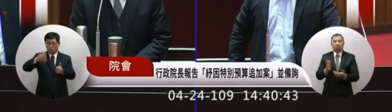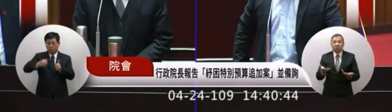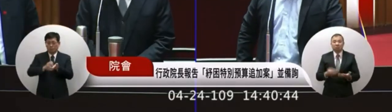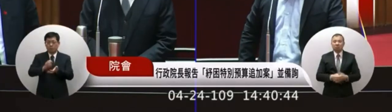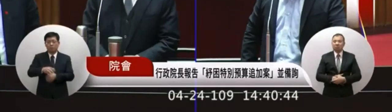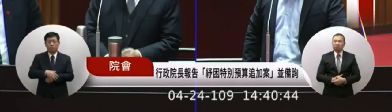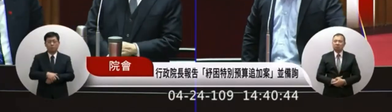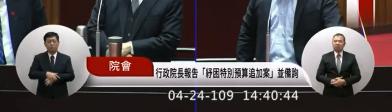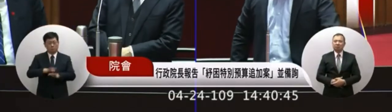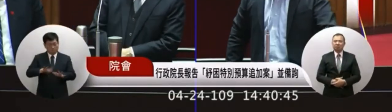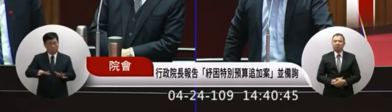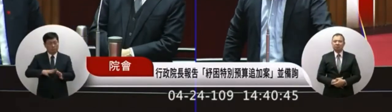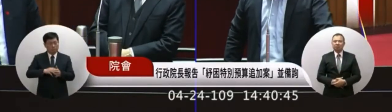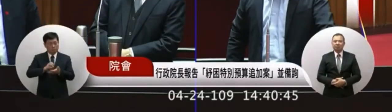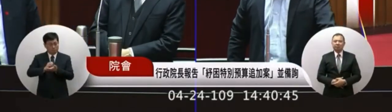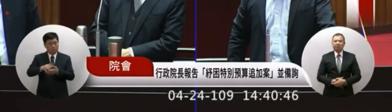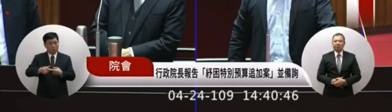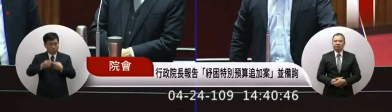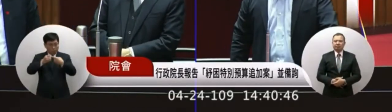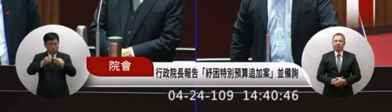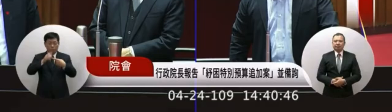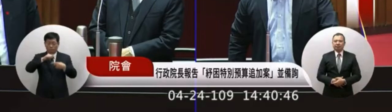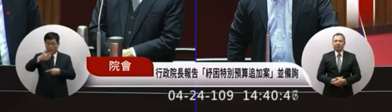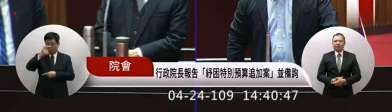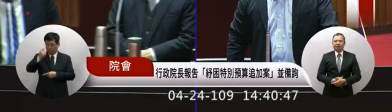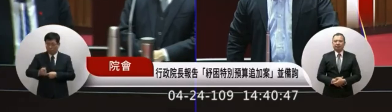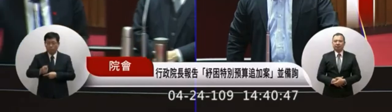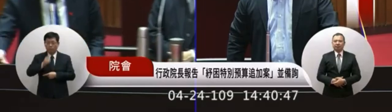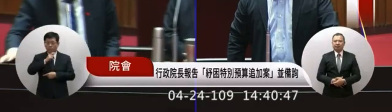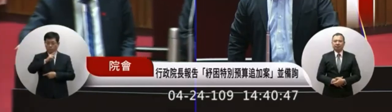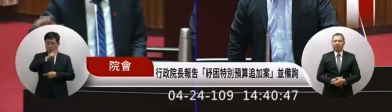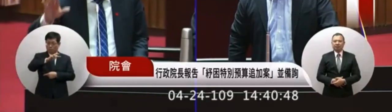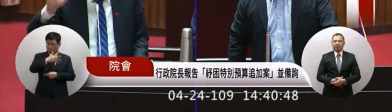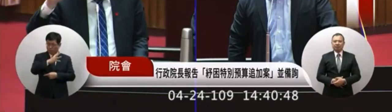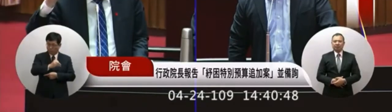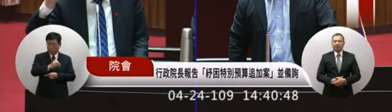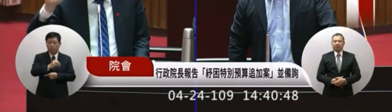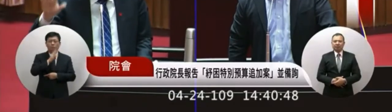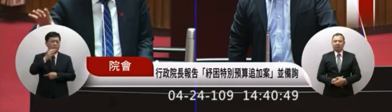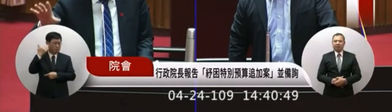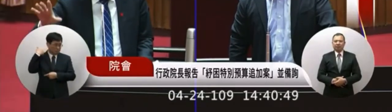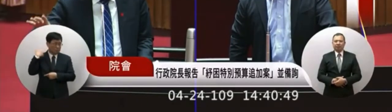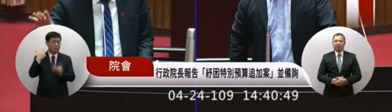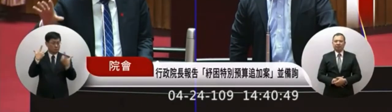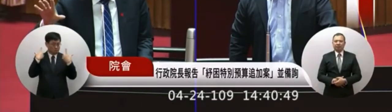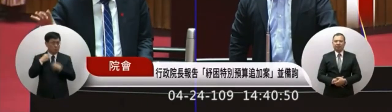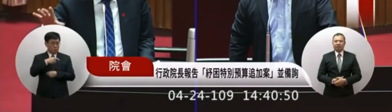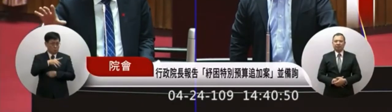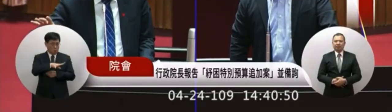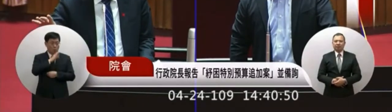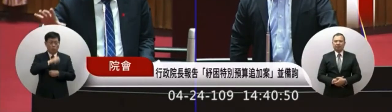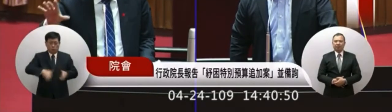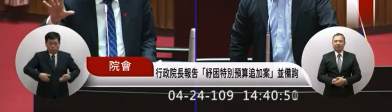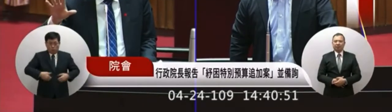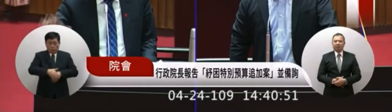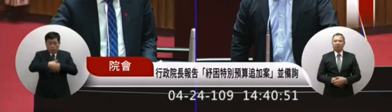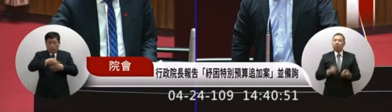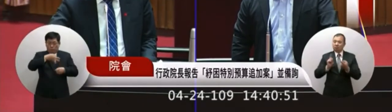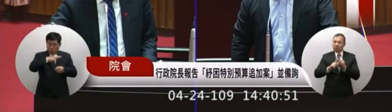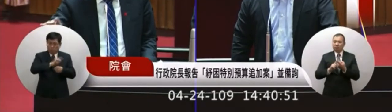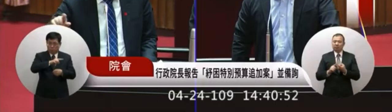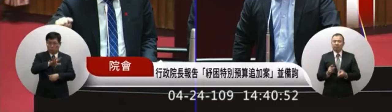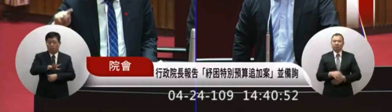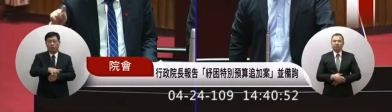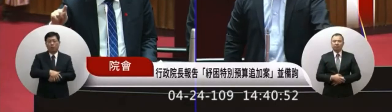个。 交委员报告是因为第一届600亿是变7800万，是较早原地都有迄个急难救助的医